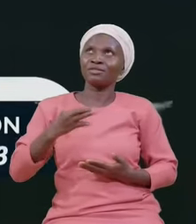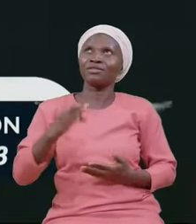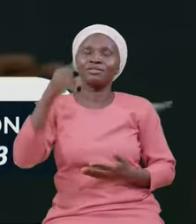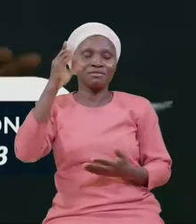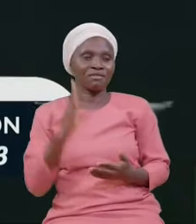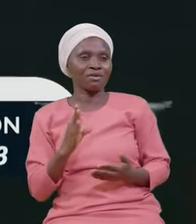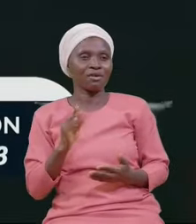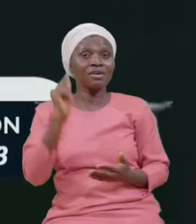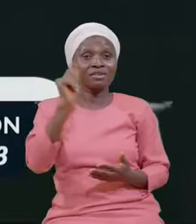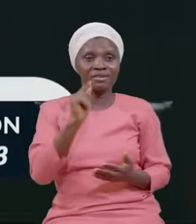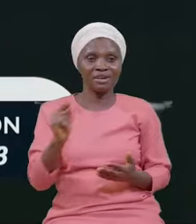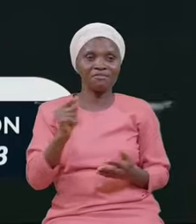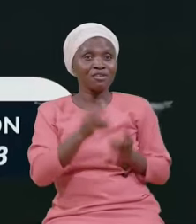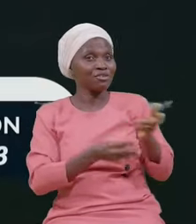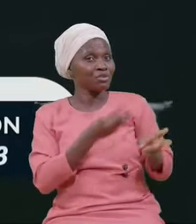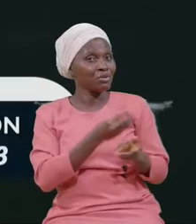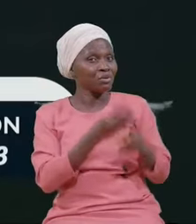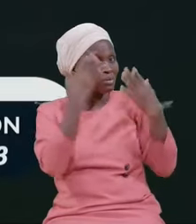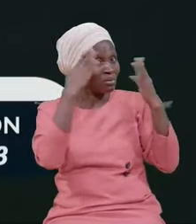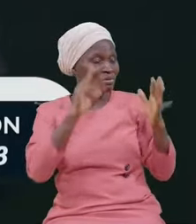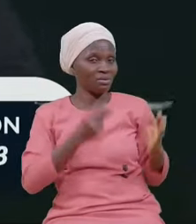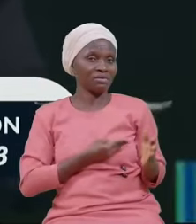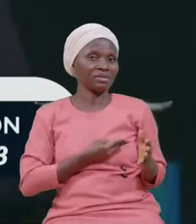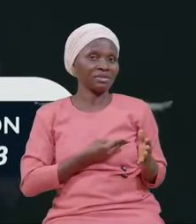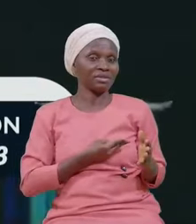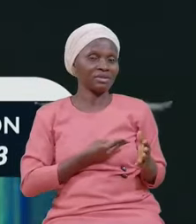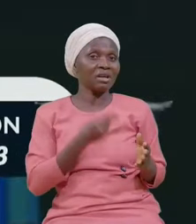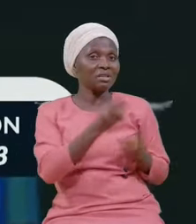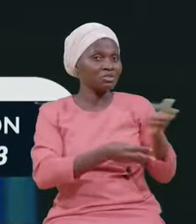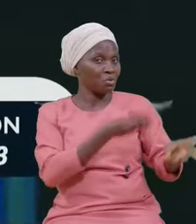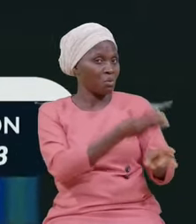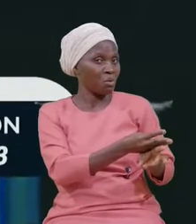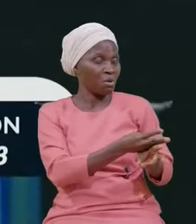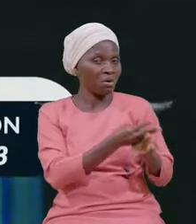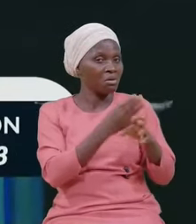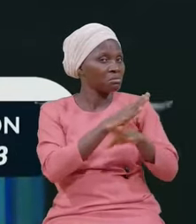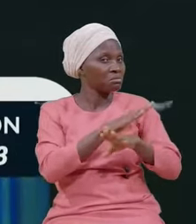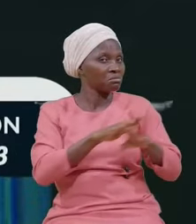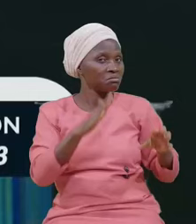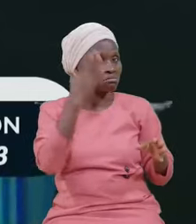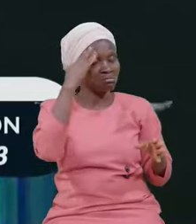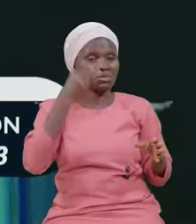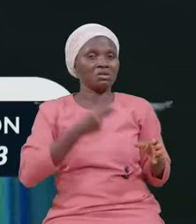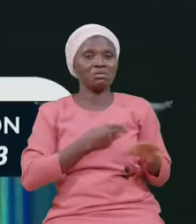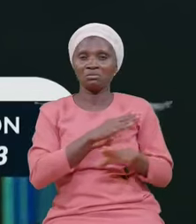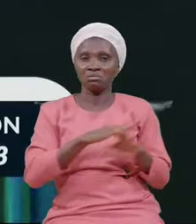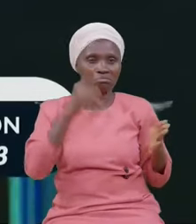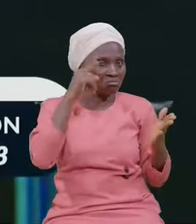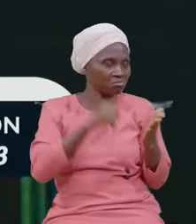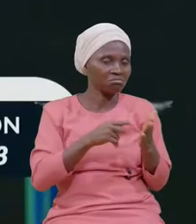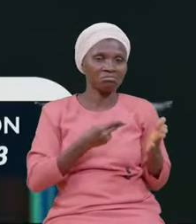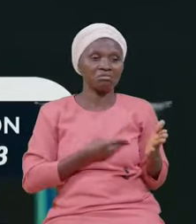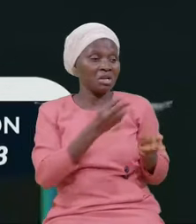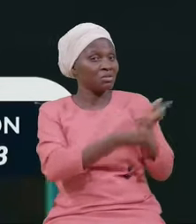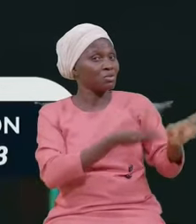sommes. Si le monde ne nous connaît pas, le monde ne nous reconnaît pas, le